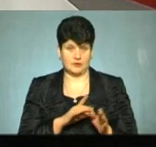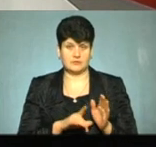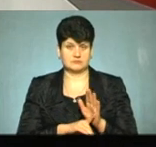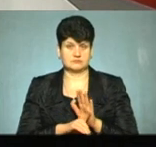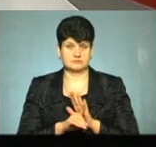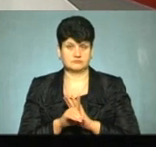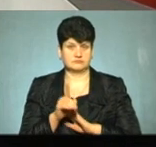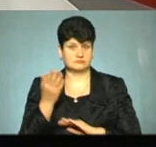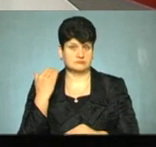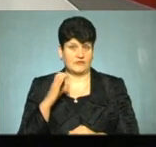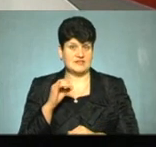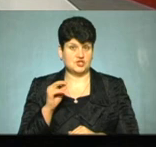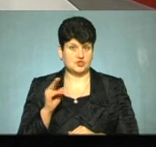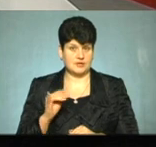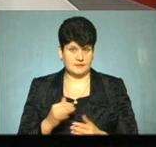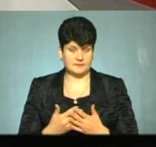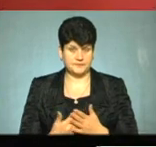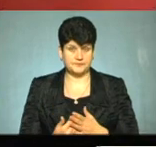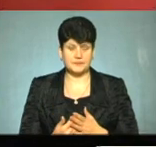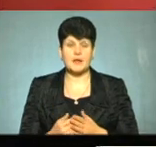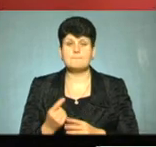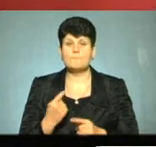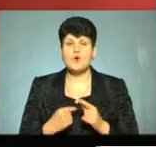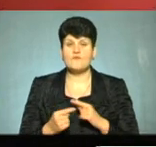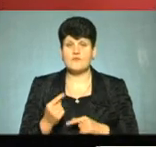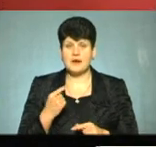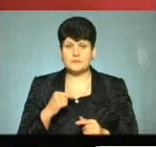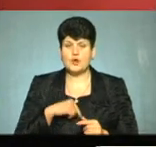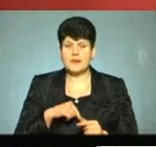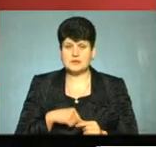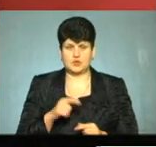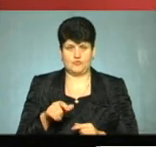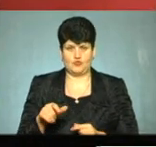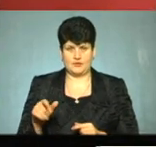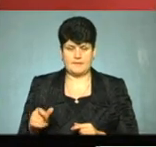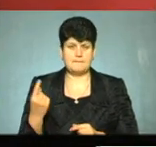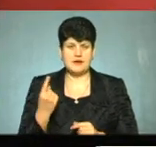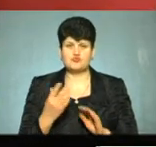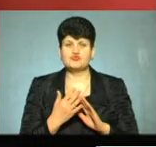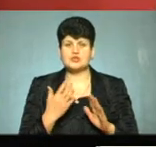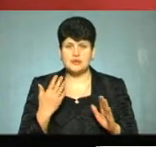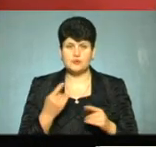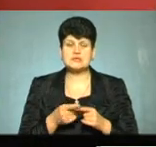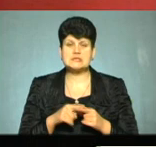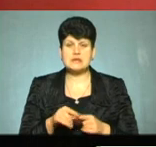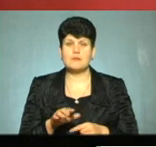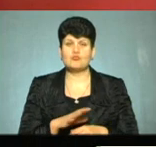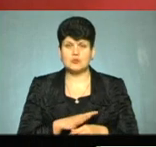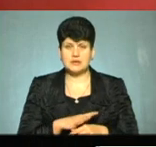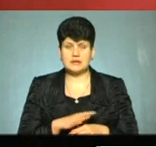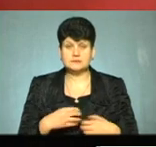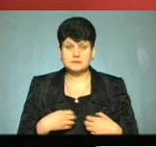з тим, як вони лікували в січні. Все-таки повернемося до настроїв людей. В першу чергу це